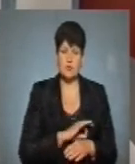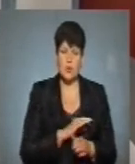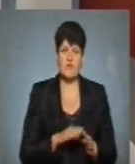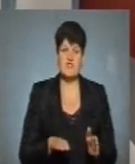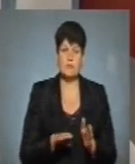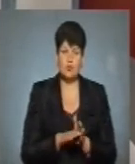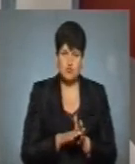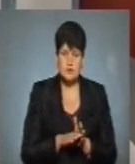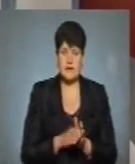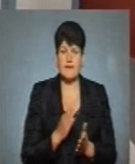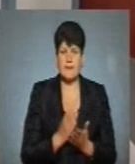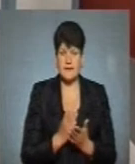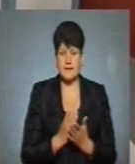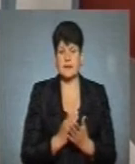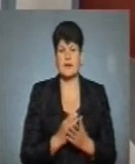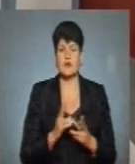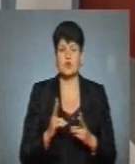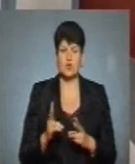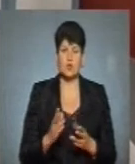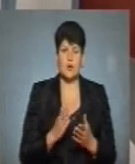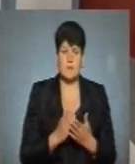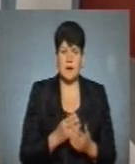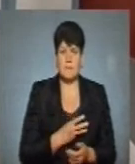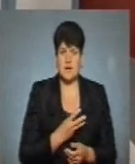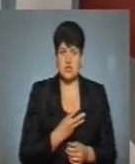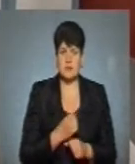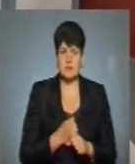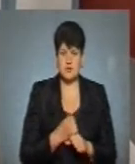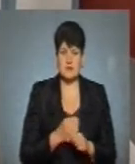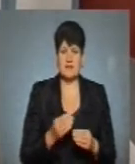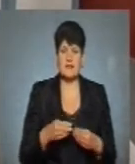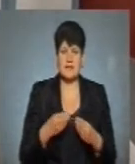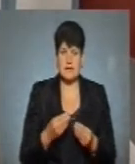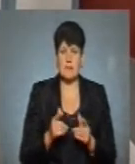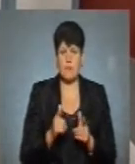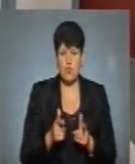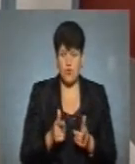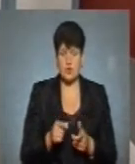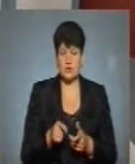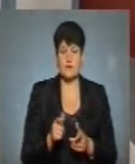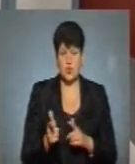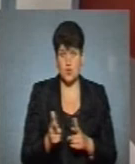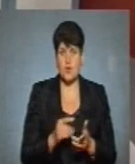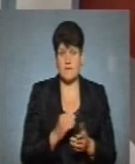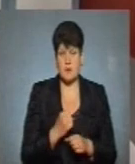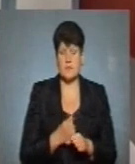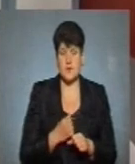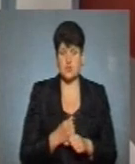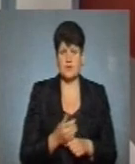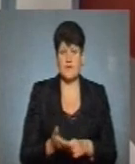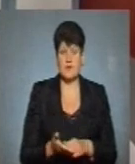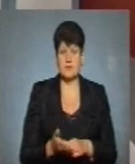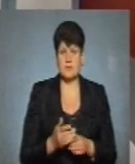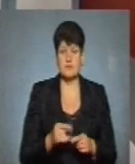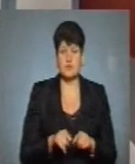відпустки, але є, якщо хто має бажання працювати, він дає погодження на те, що він готовий працювати в